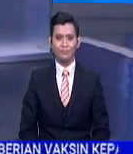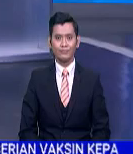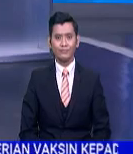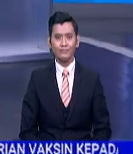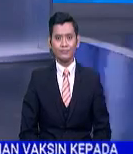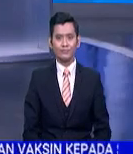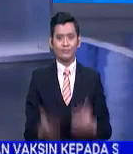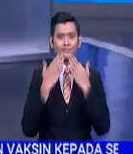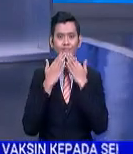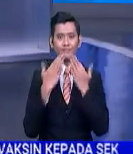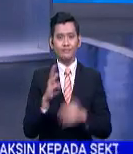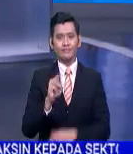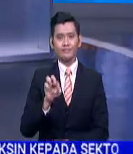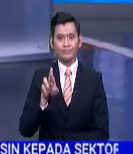Baik, terima kasih Mirul untuk laporan itu tadi.